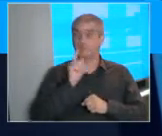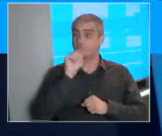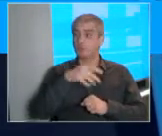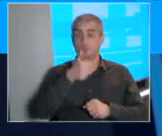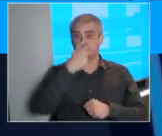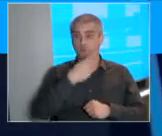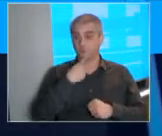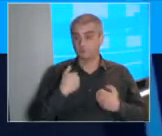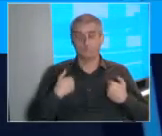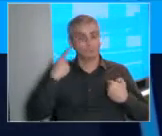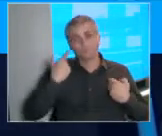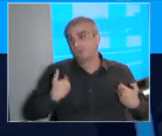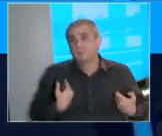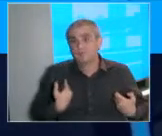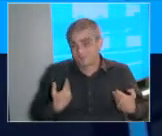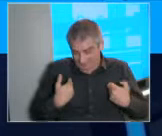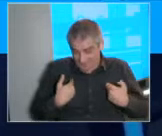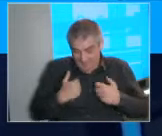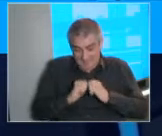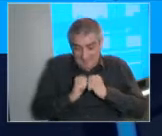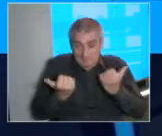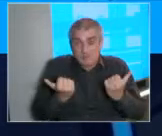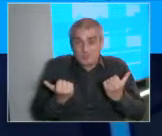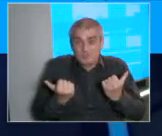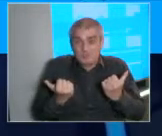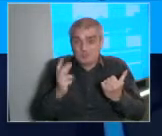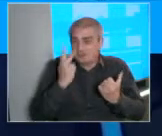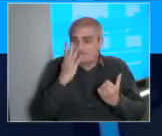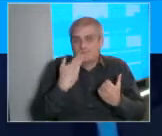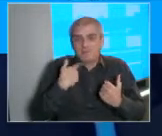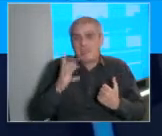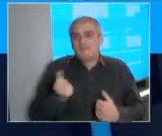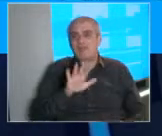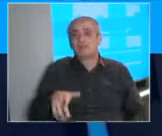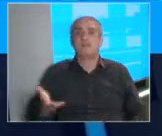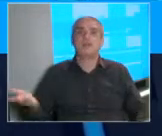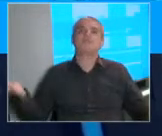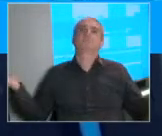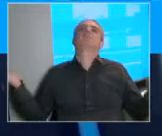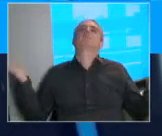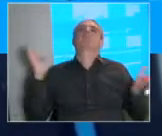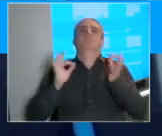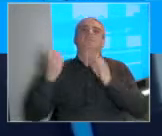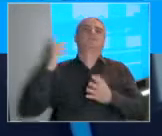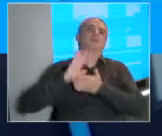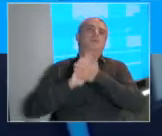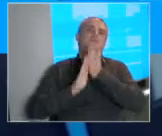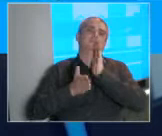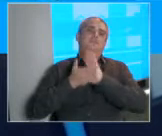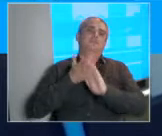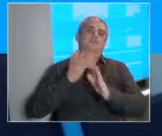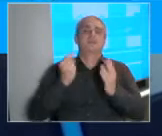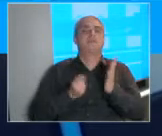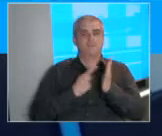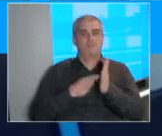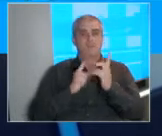יבוא לבוס שלו והוא יגיד, תשמע, אני בהליכי גירושין, שני ורביעי, אני חייב לקחת את הילדים. בית משפט. גמרנו. יפה. אז הרבה